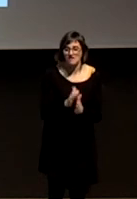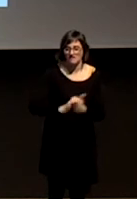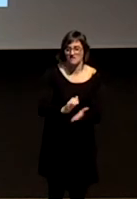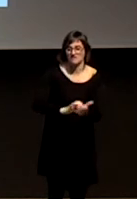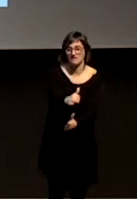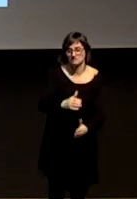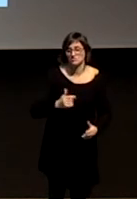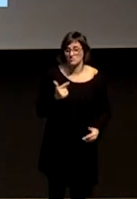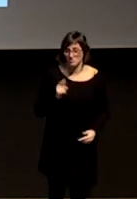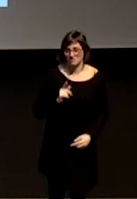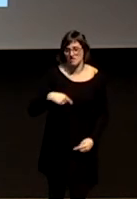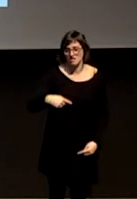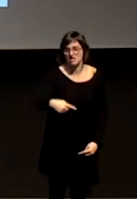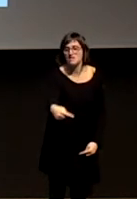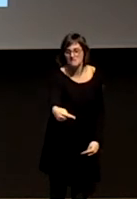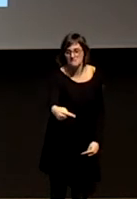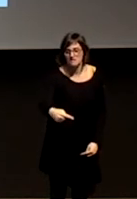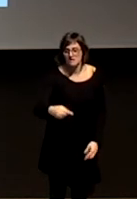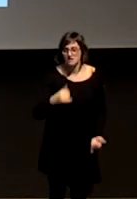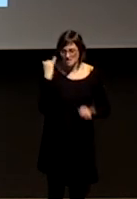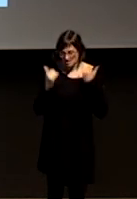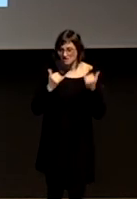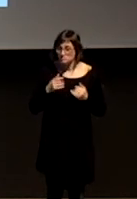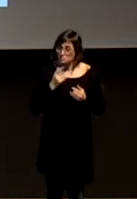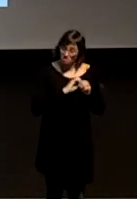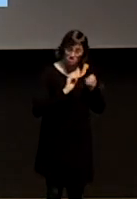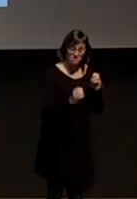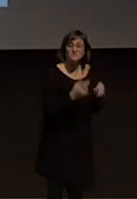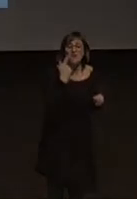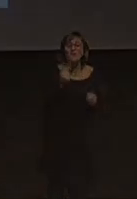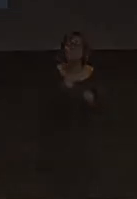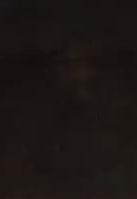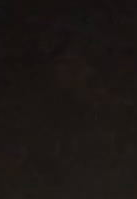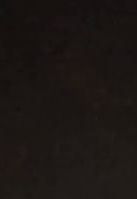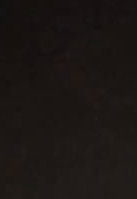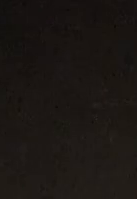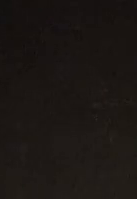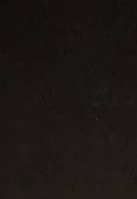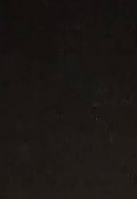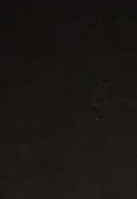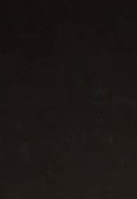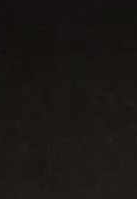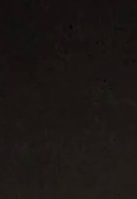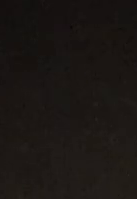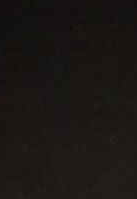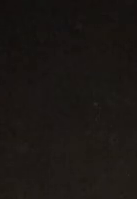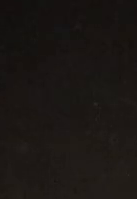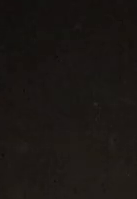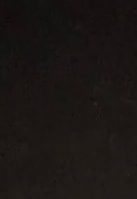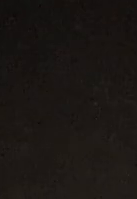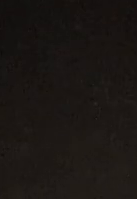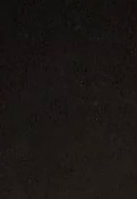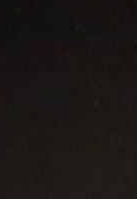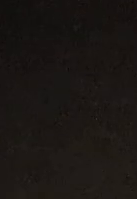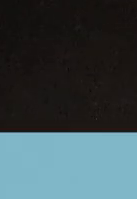faites-le aller chercher sur internet le nombre de kilomètres d'autoroutes en france fait la multiplication vous allez voir moi ça va j'ai une fois j'ai